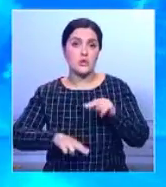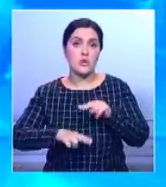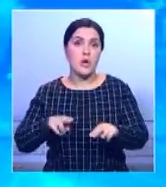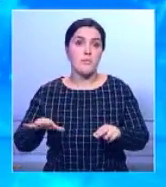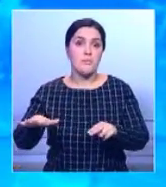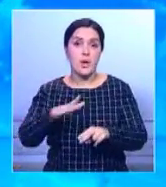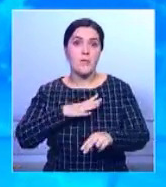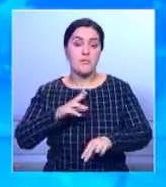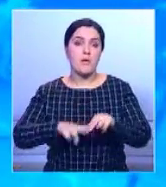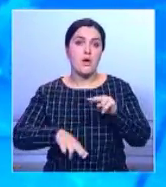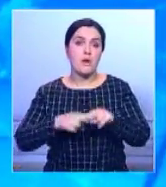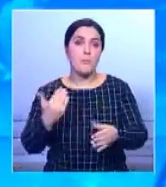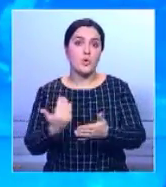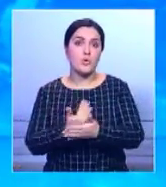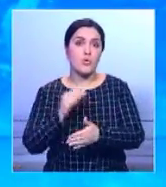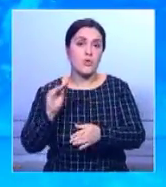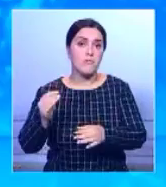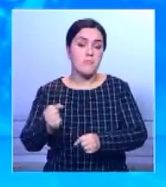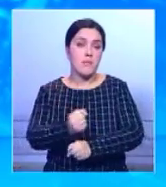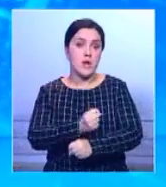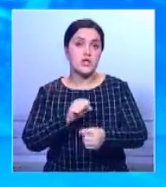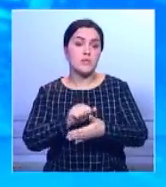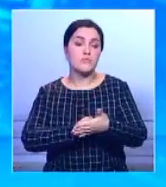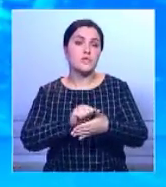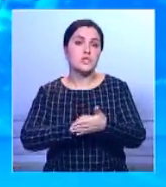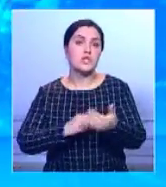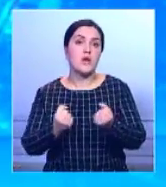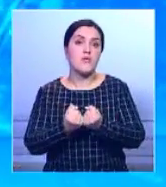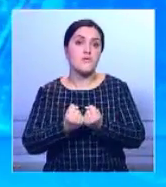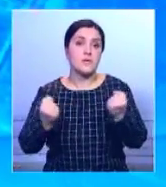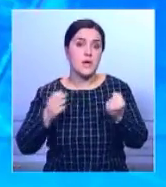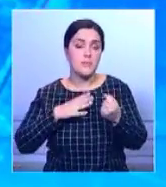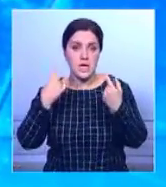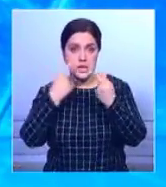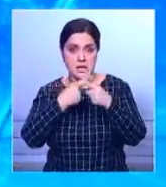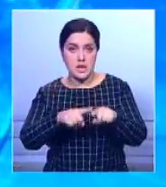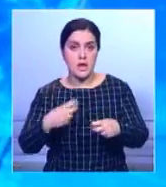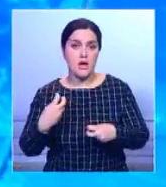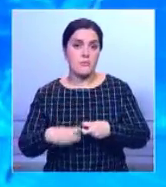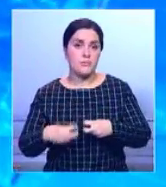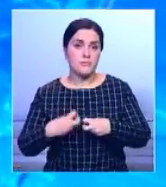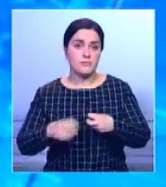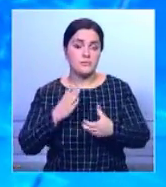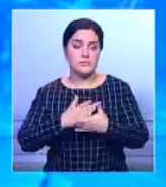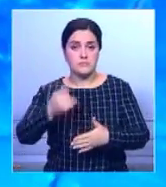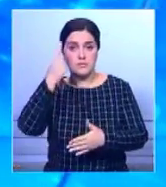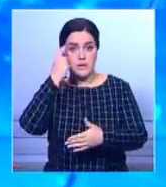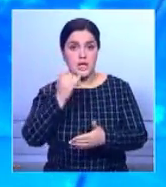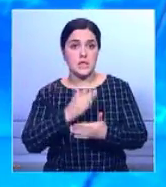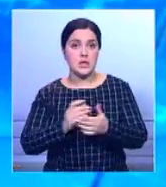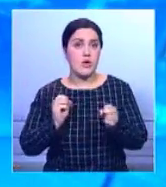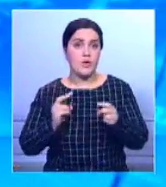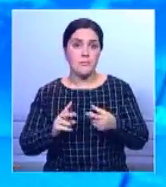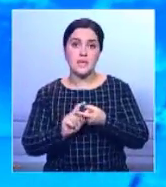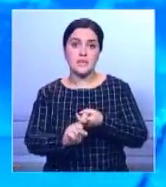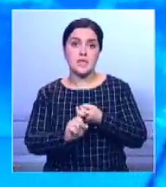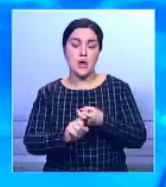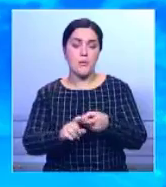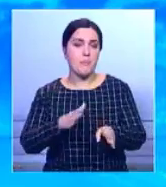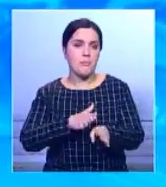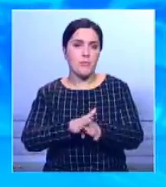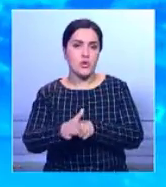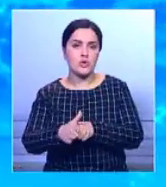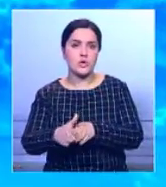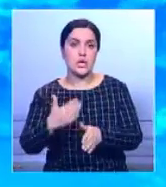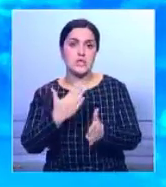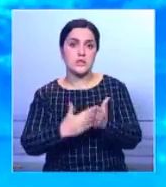возводился новый реактор причиной взрыва скорее всего стали технические неполадки власти уже сообщили что риск ядерного заражения